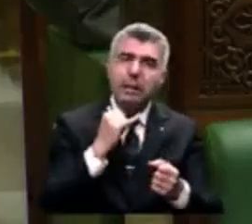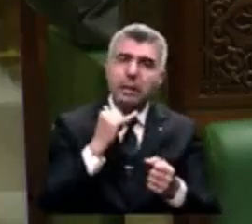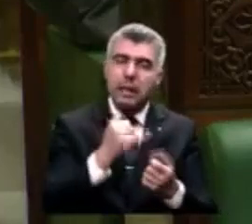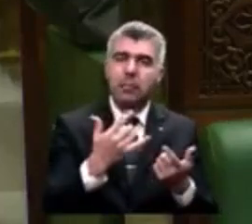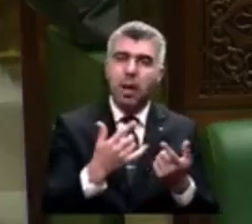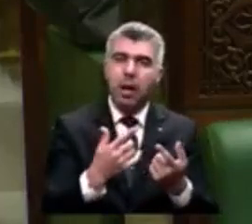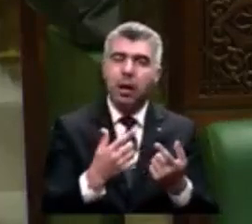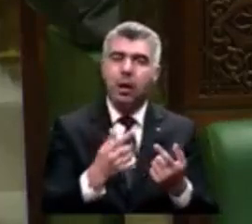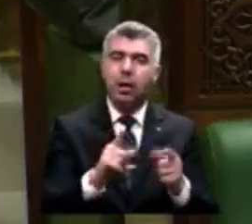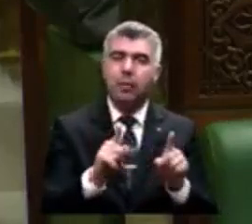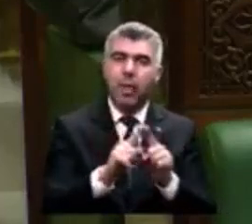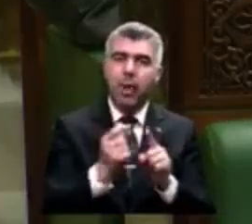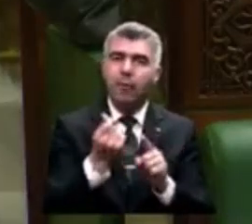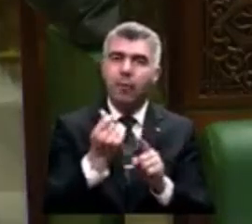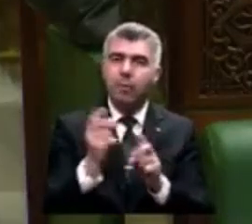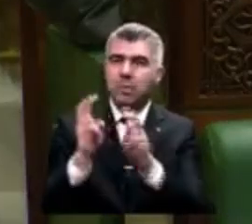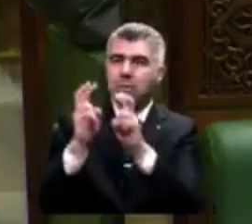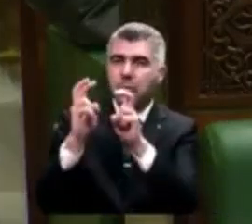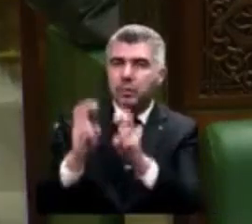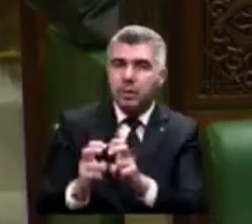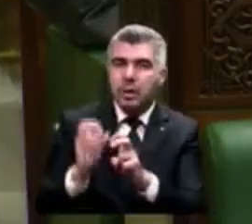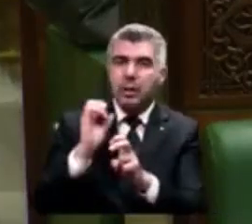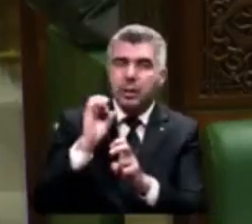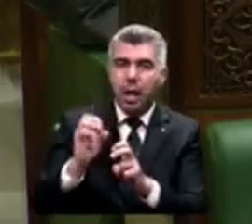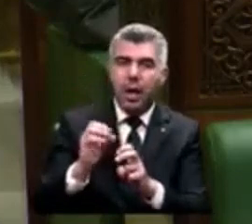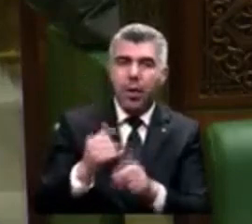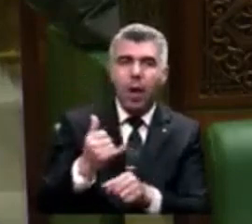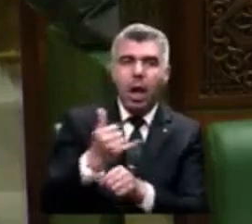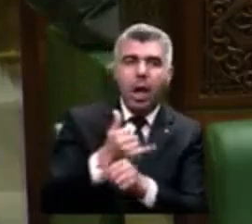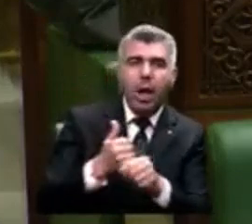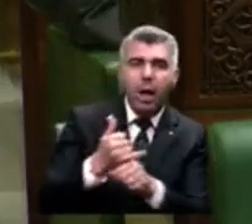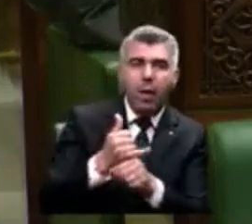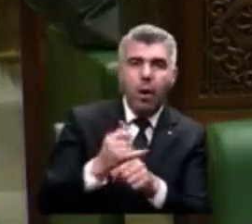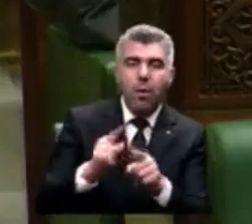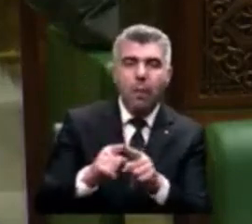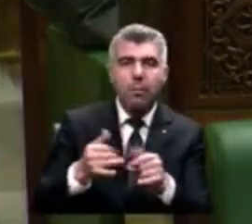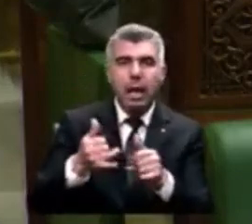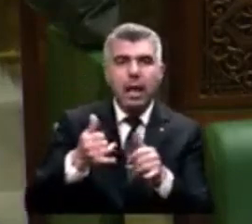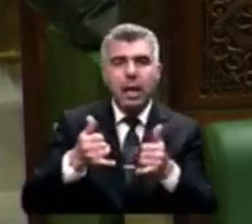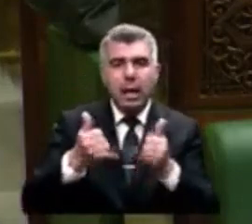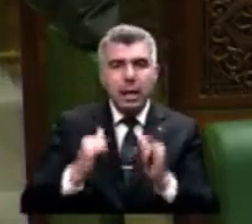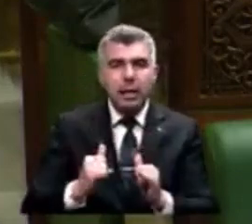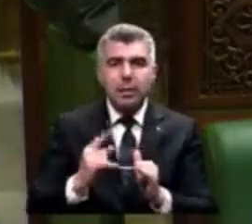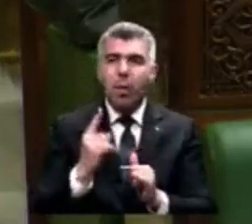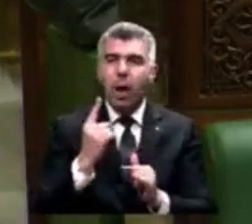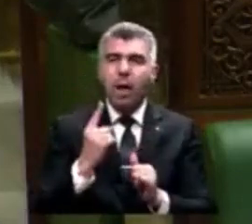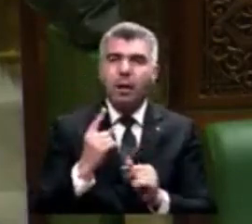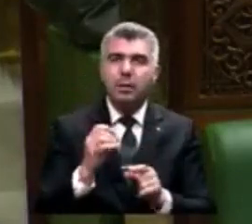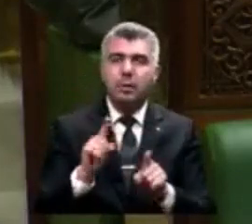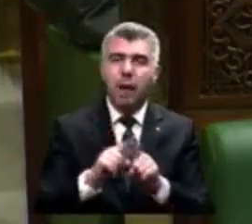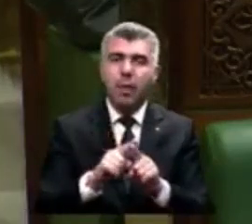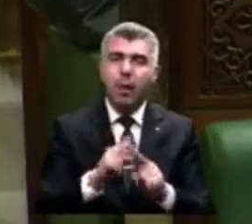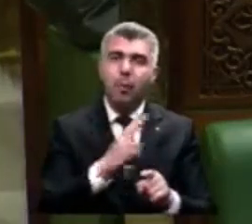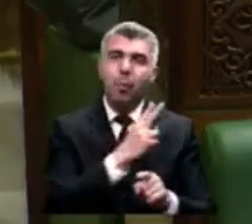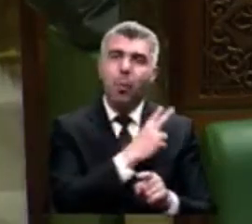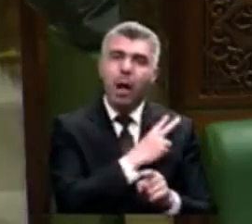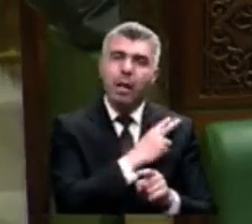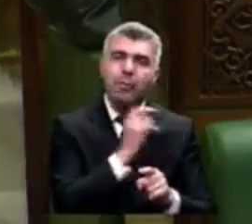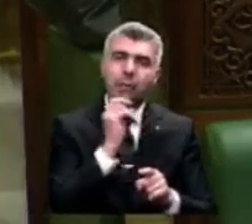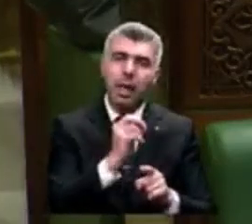يعني المصروف الضعيف ديال المعلم، القهوه المعلمين كيجلسوا ثلاثه بيوم على قهوه، يعني شوف الحاله فين وصل